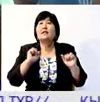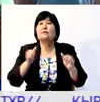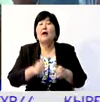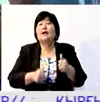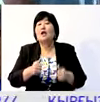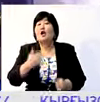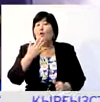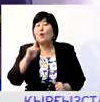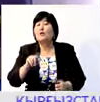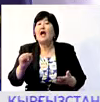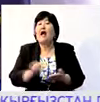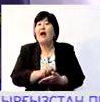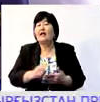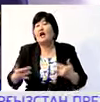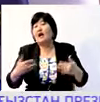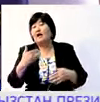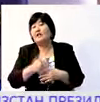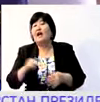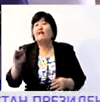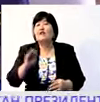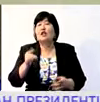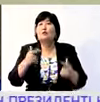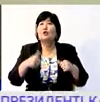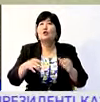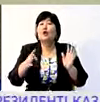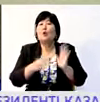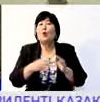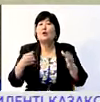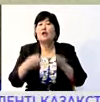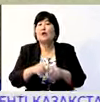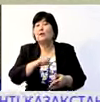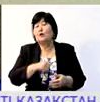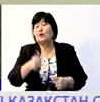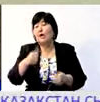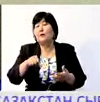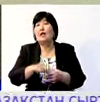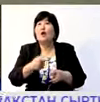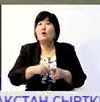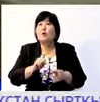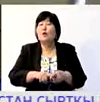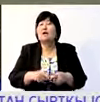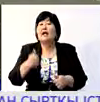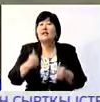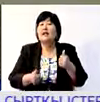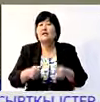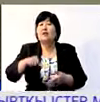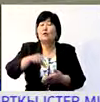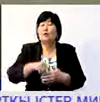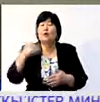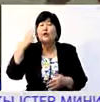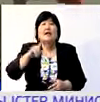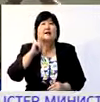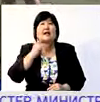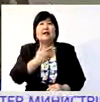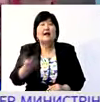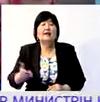спартакиадаға музей, архив, театр, филармония ұжымдарынан құрылған 9 команда өзара бақ сынасты. Мұндай салалық жарысты өткізудегі мақсат жастар